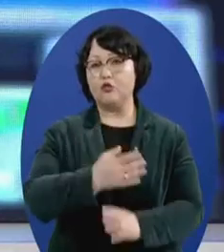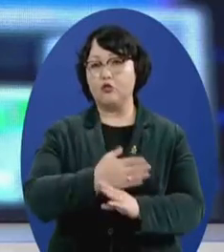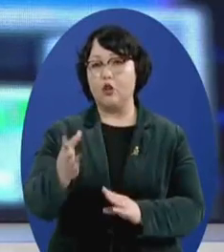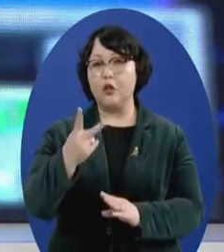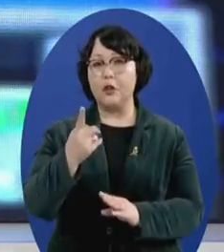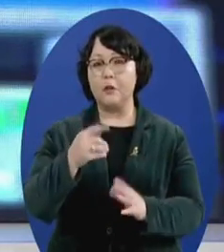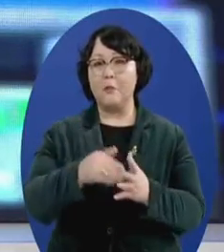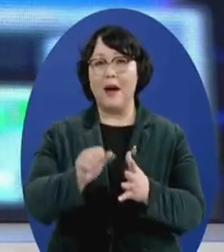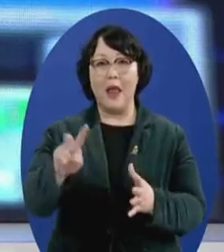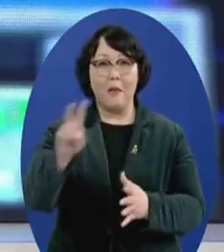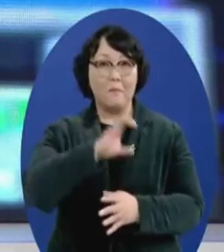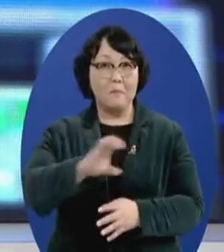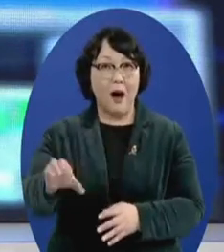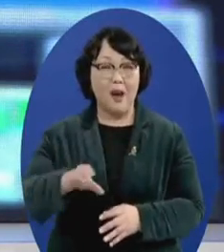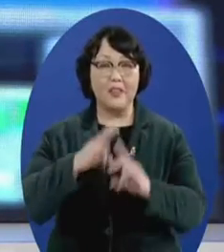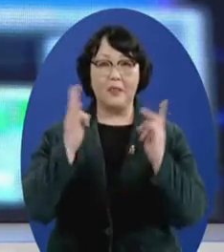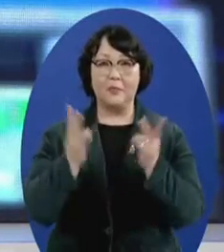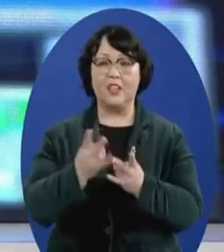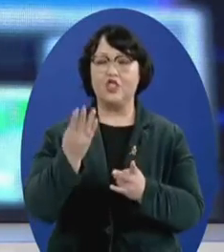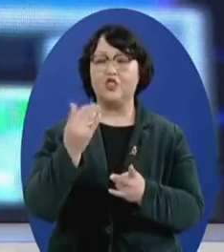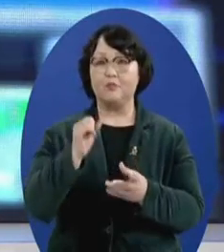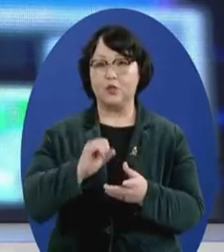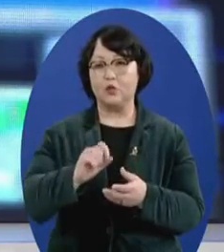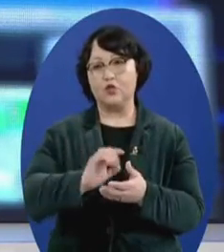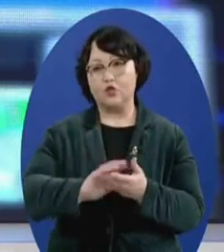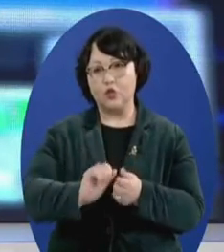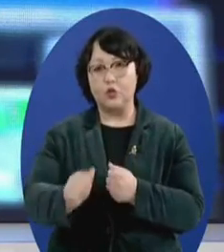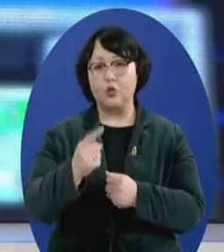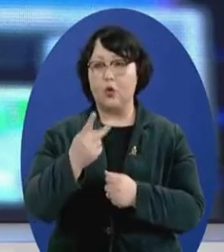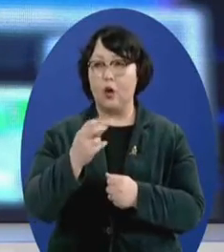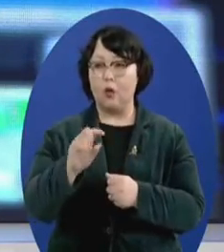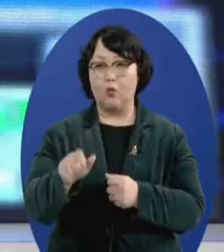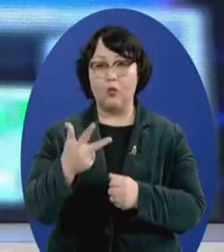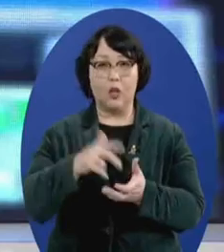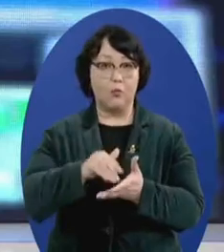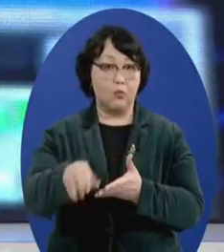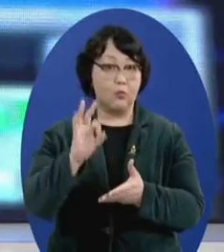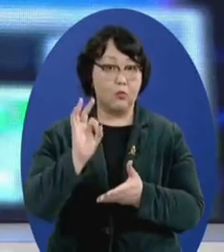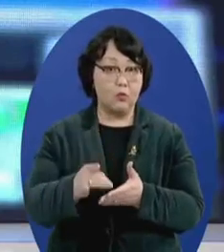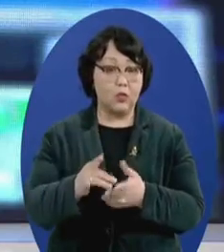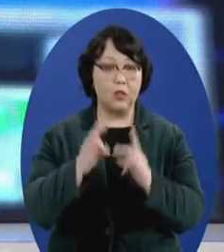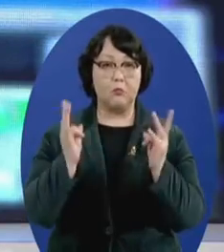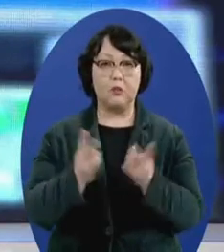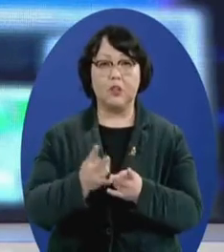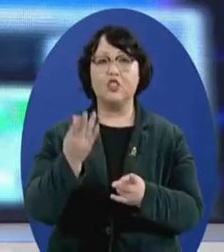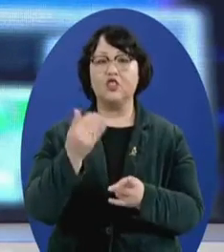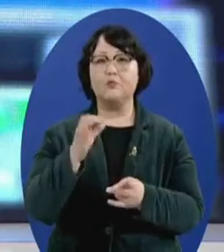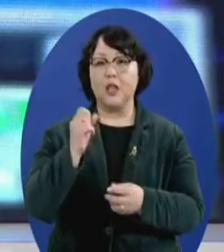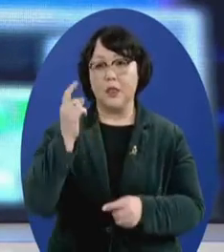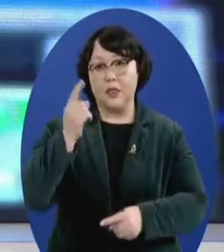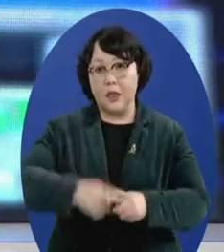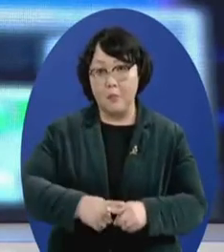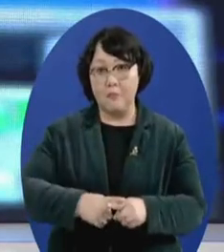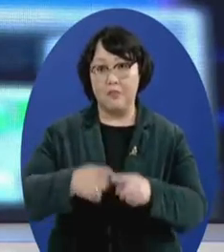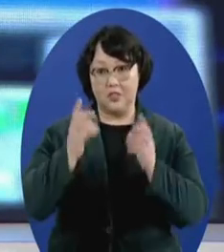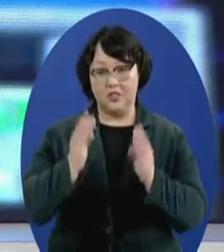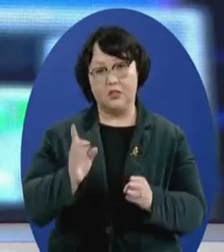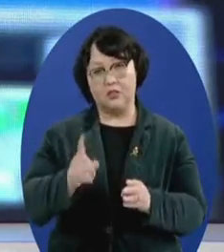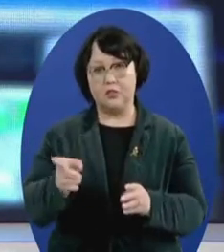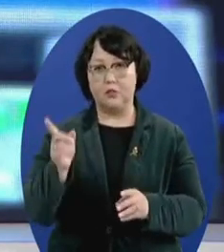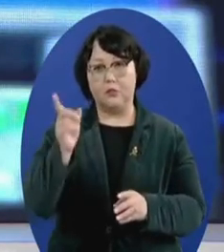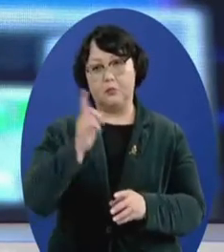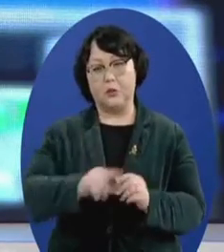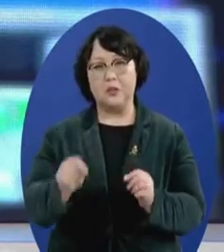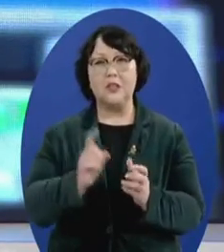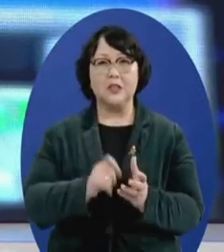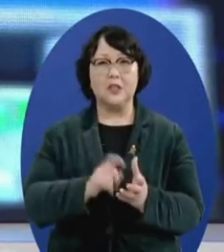2021 аж ахуй нэгж нийгмийн даатгалын шимтгэл 120.3 тэрбум төгрөгийн өртөө. Тиймээс нийгмийн даатгалын шимтгэл нэмэгдүүлсэн шийдвэрийг эргэн харах шаардлага байгааг